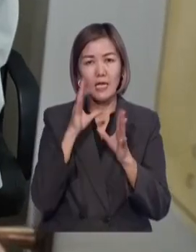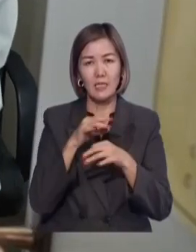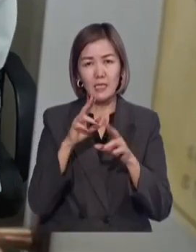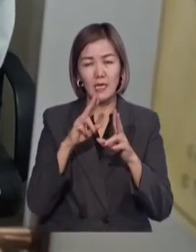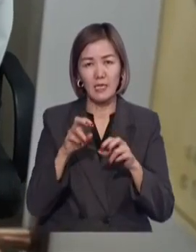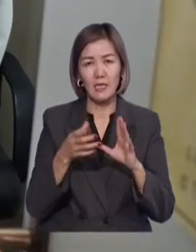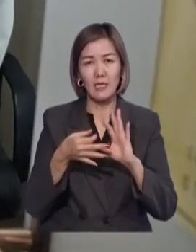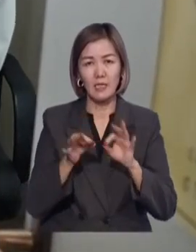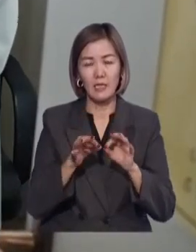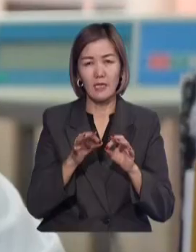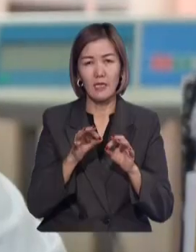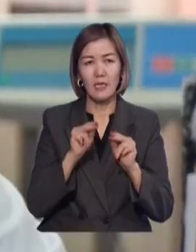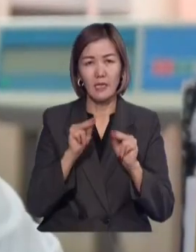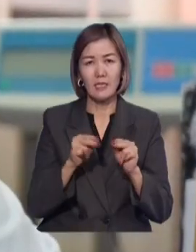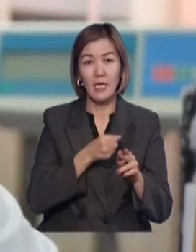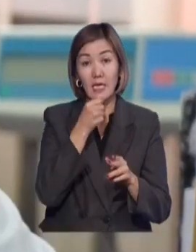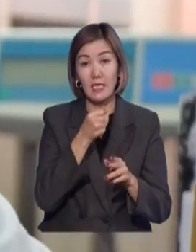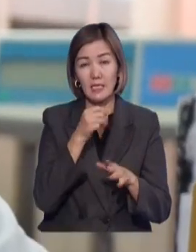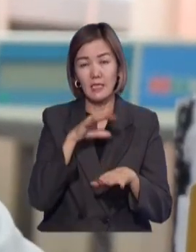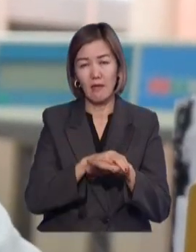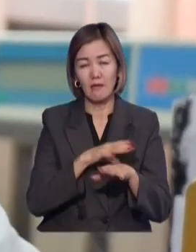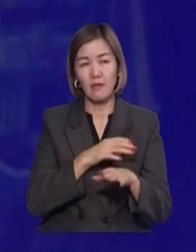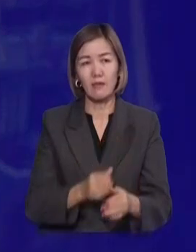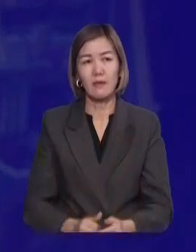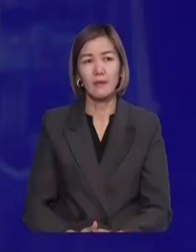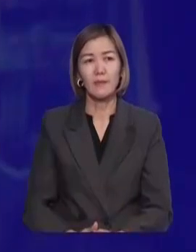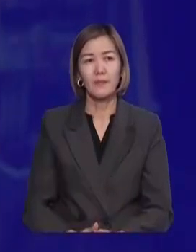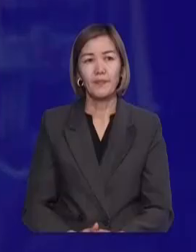тымау жұқпасының бір жағдайы ересектер арасында анықталды.